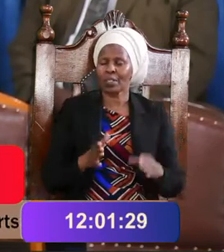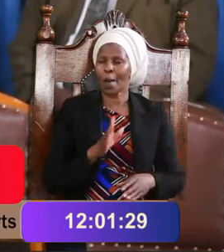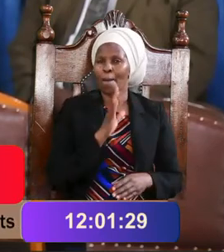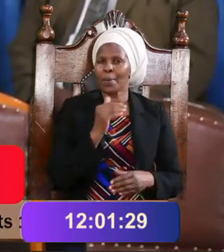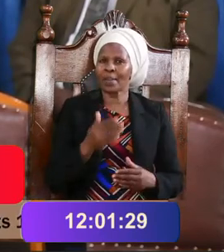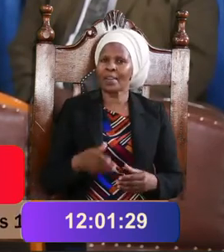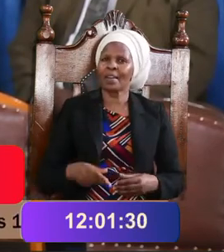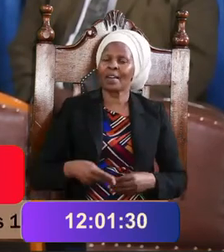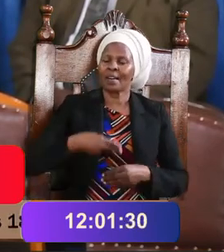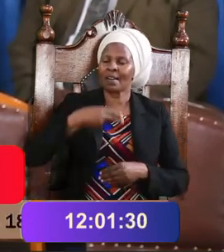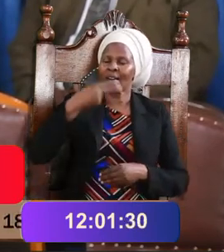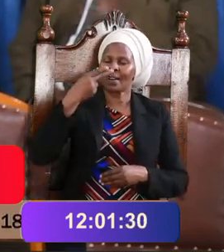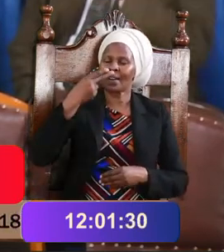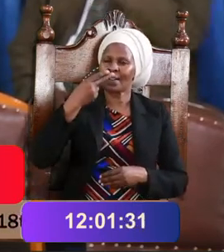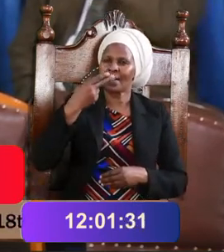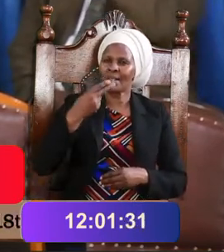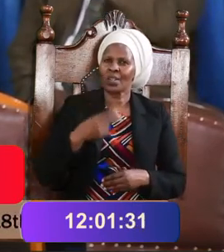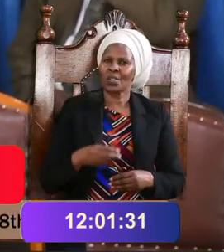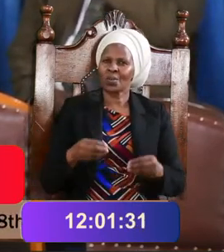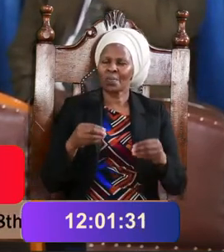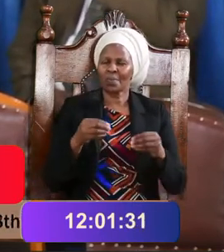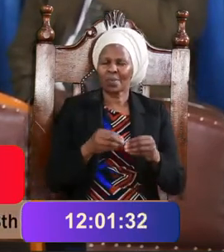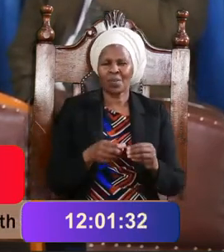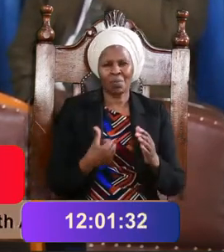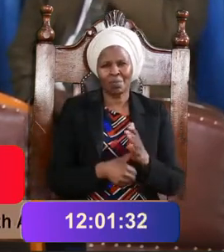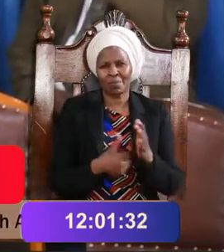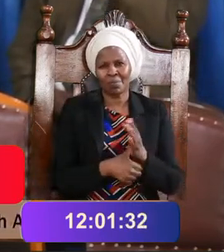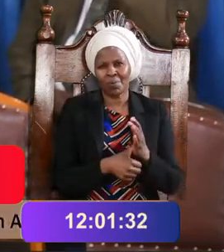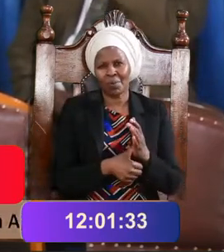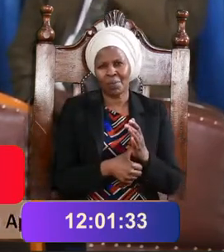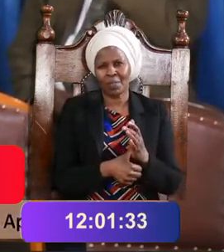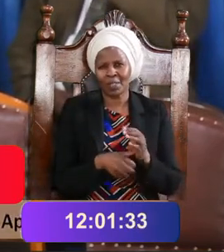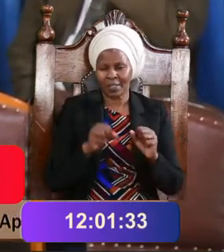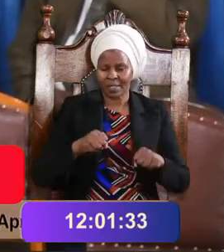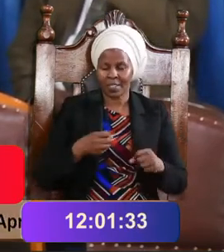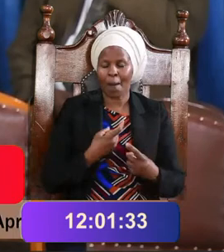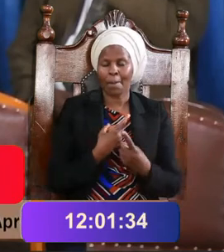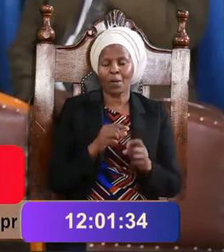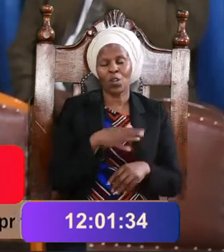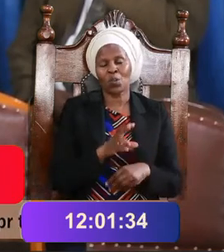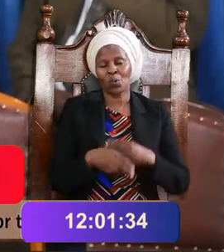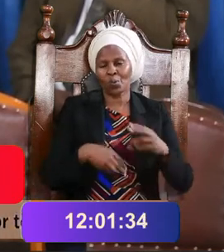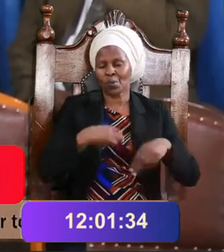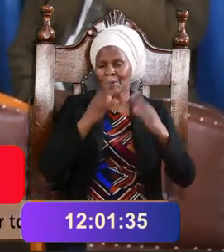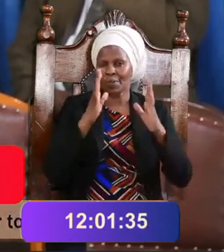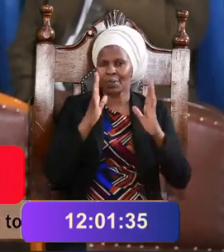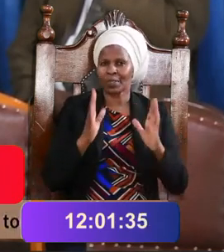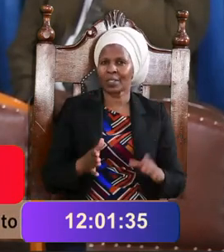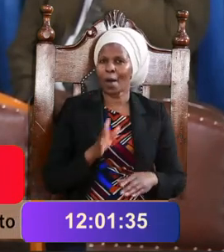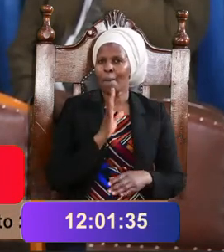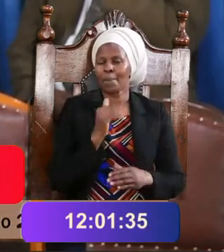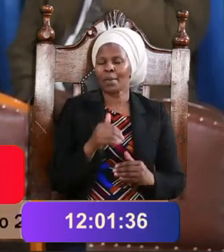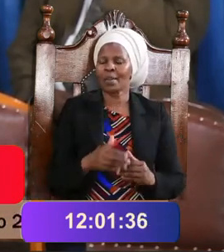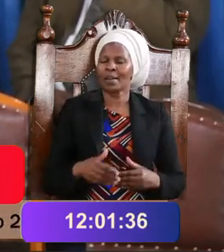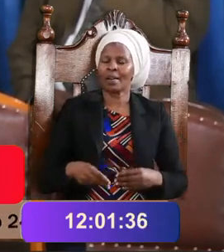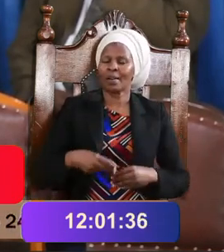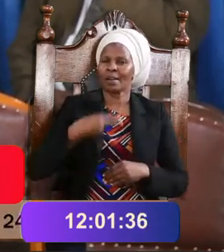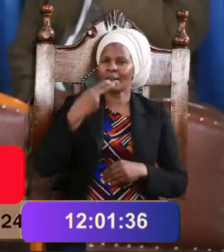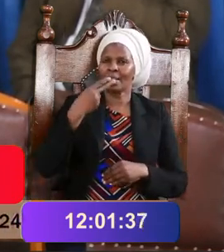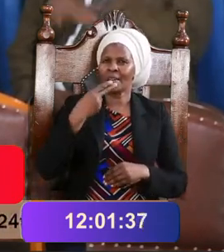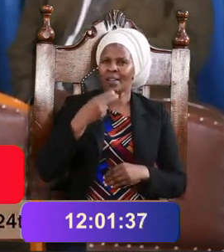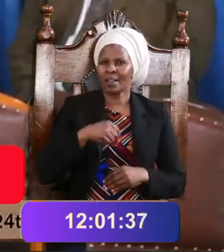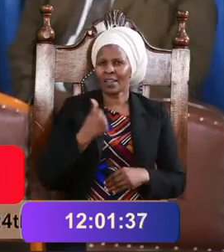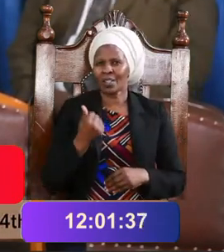katika ukikutana na majaribu, hozana iwe juu. Ukikutana na watu ambao